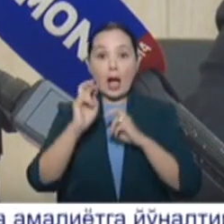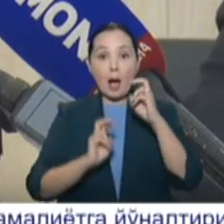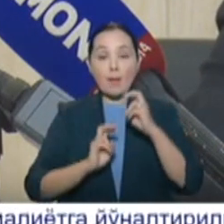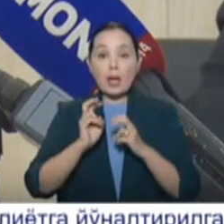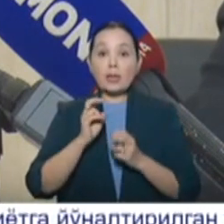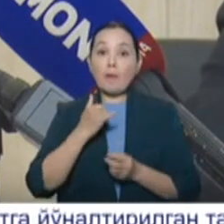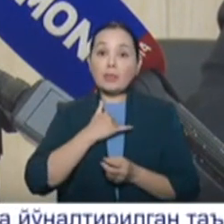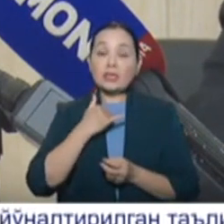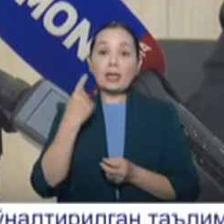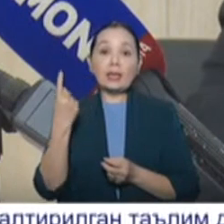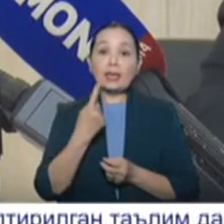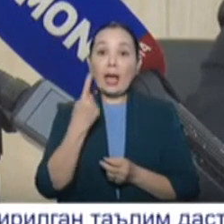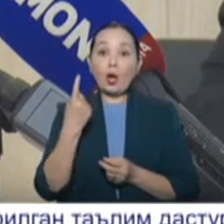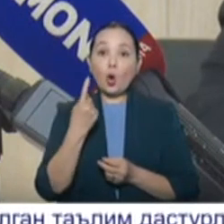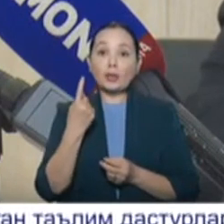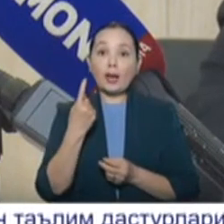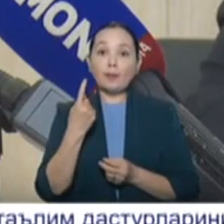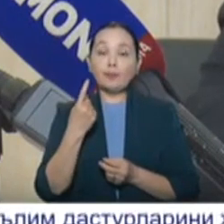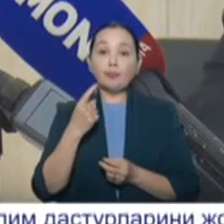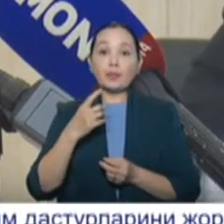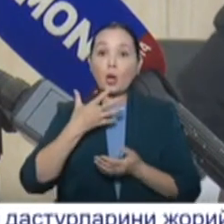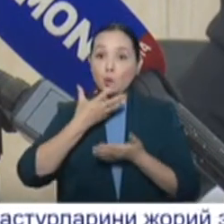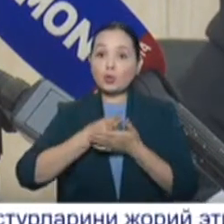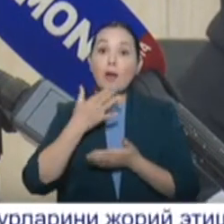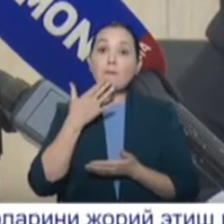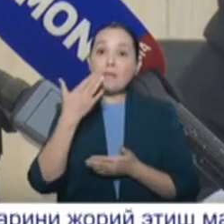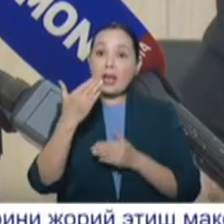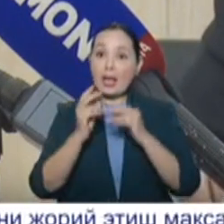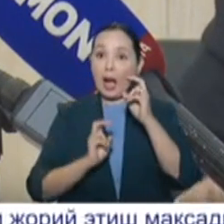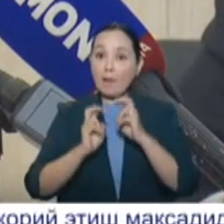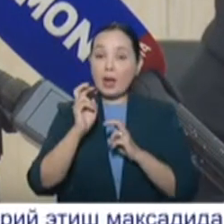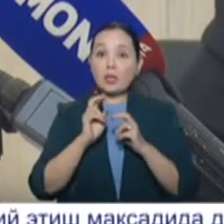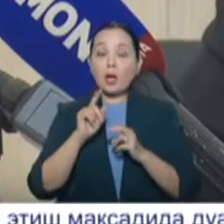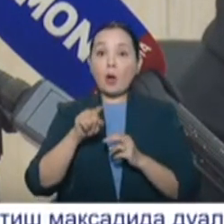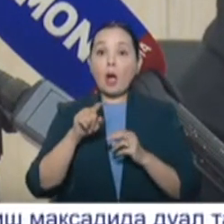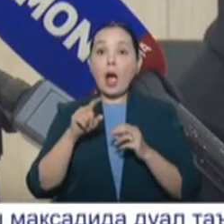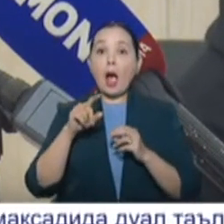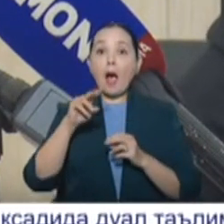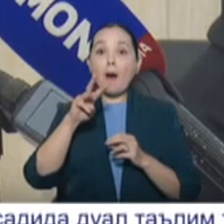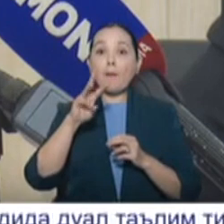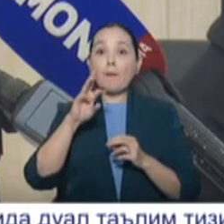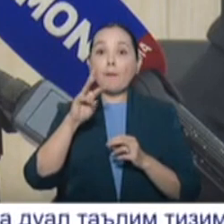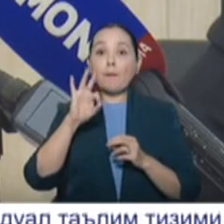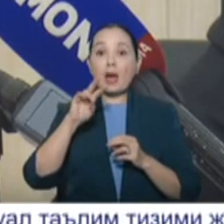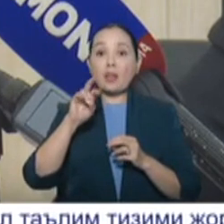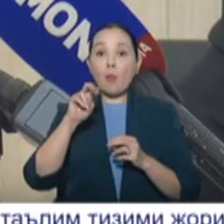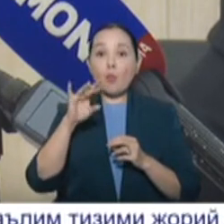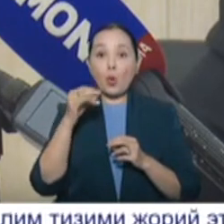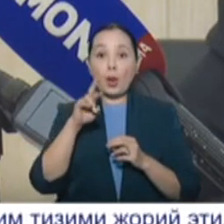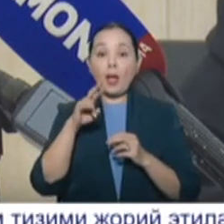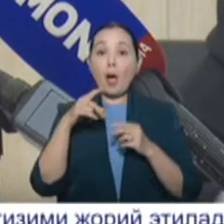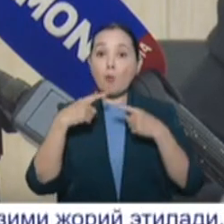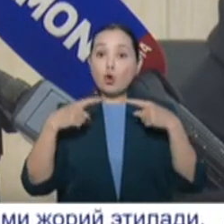bizda yagona o'zimizning milliy kompaniyamiz bu monopol tashqi korxona bo'lmasligi uchun biz albatta